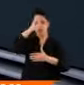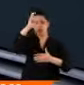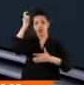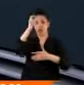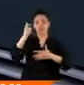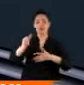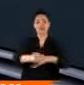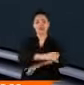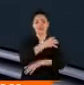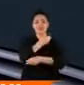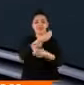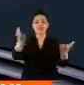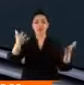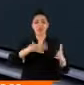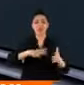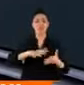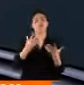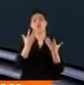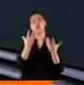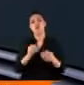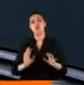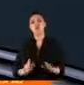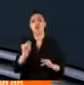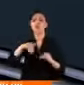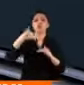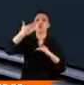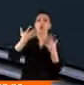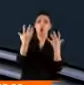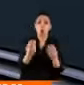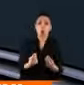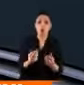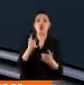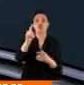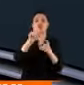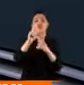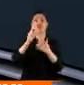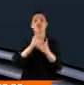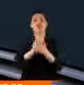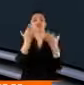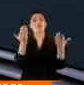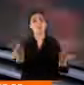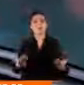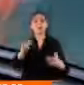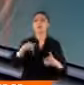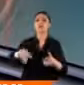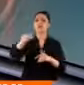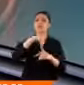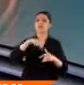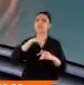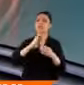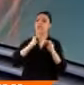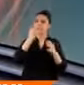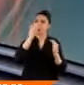vermesini diliyorum demiştim ama öyle olmadı. İnşallah bundan sonra olacak. Tebrik etmek gerekiyor Şırnak'a. Peki bizi ne bekliyor? Cumartesi